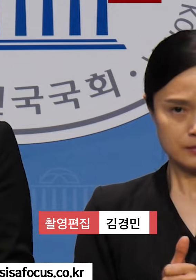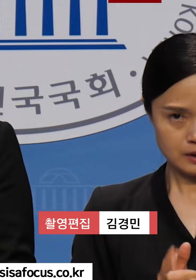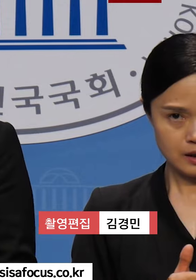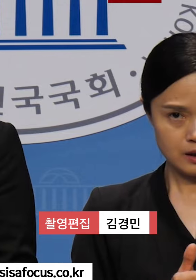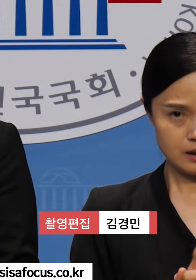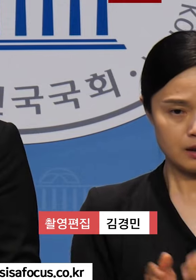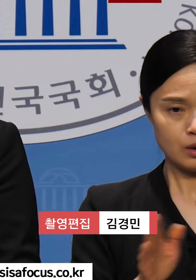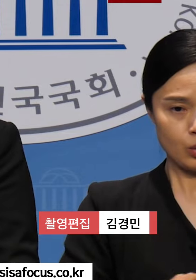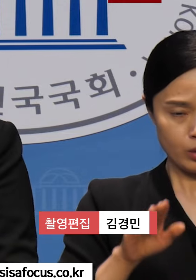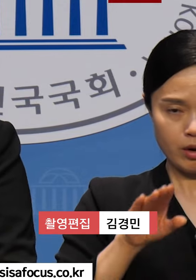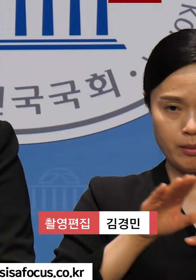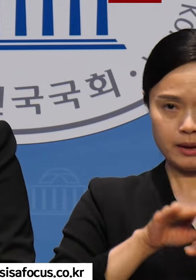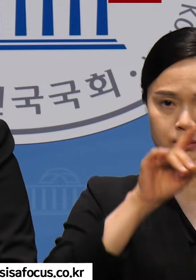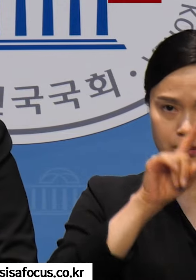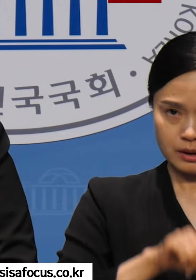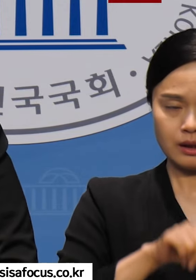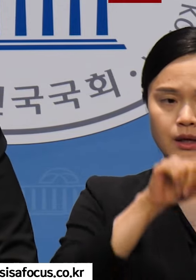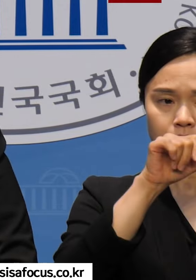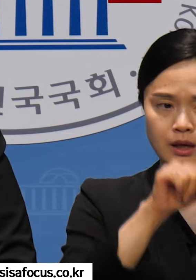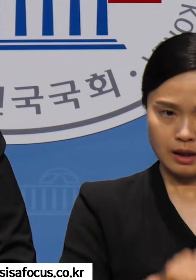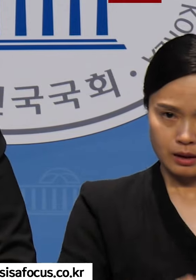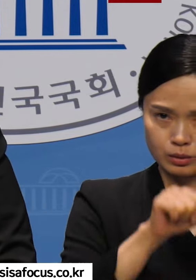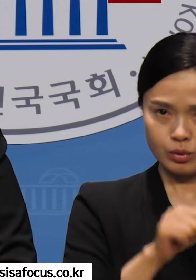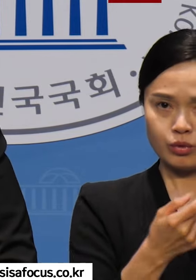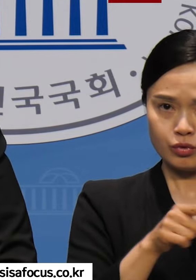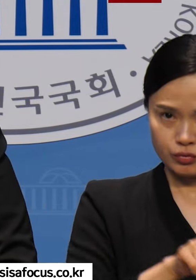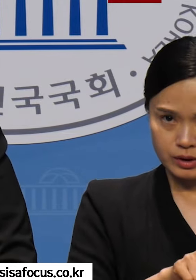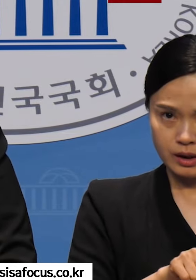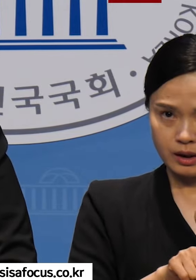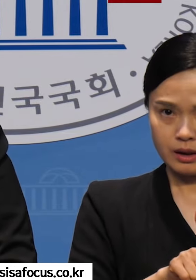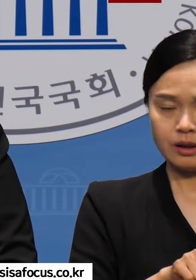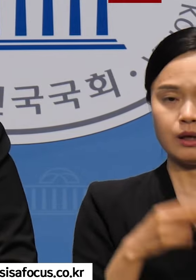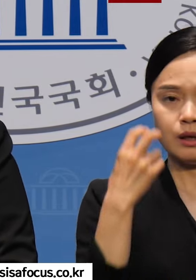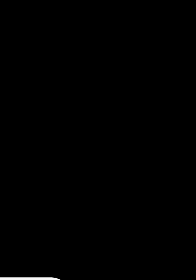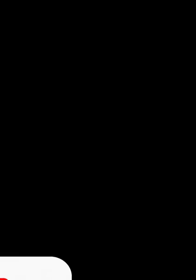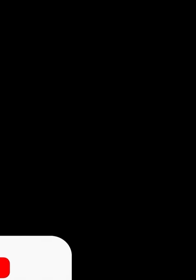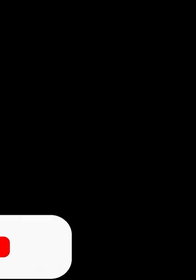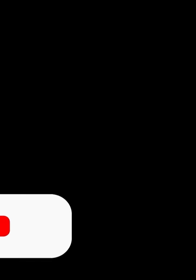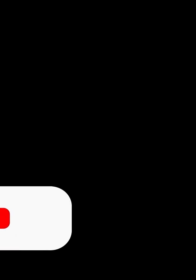책무를 다하도록 적절한 조치를 취하길 강력하게 촉구합니다.